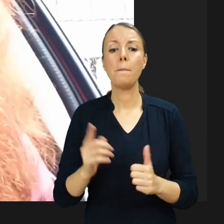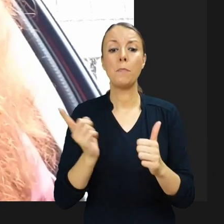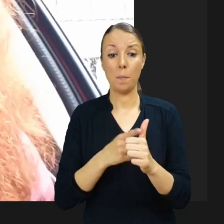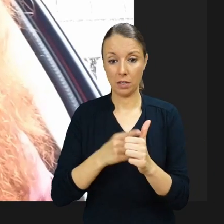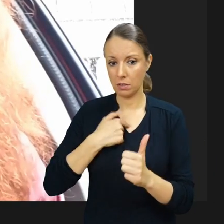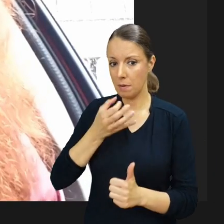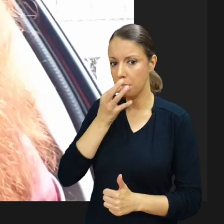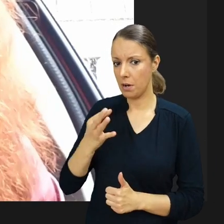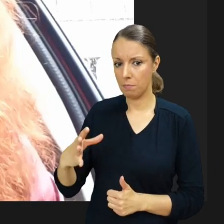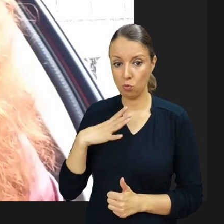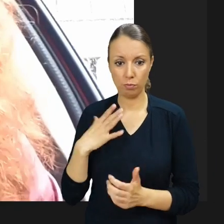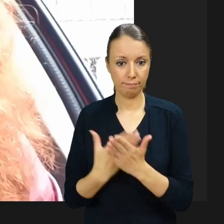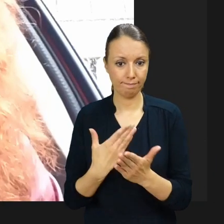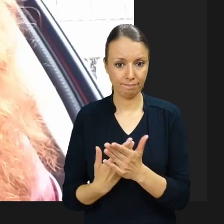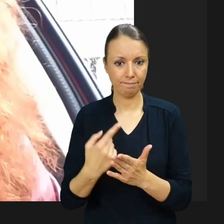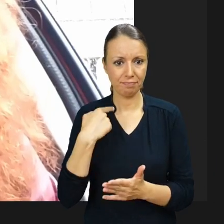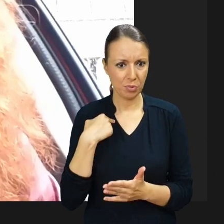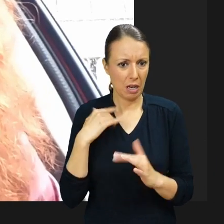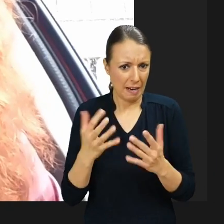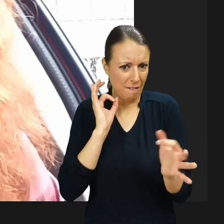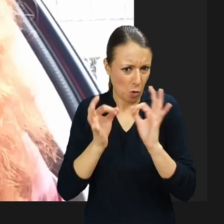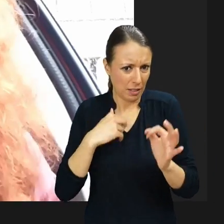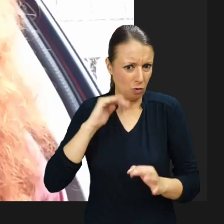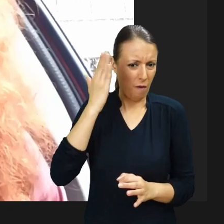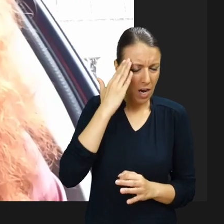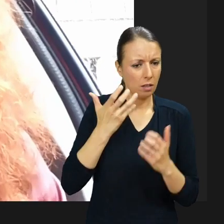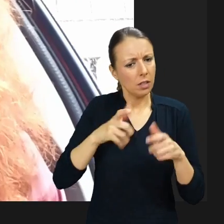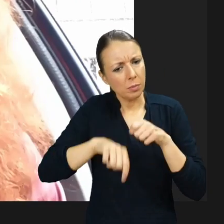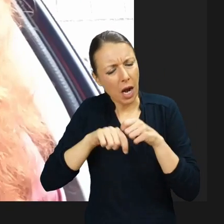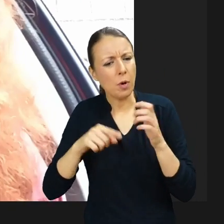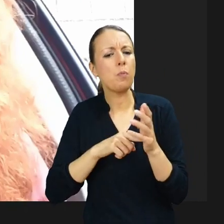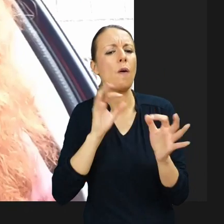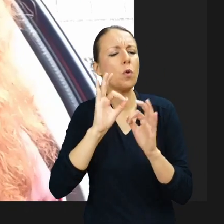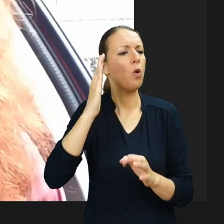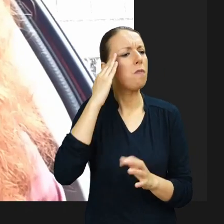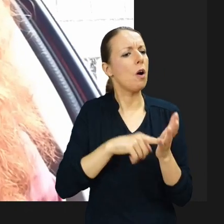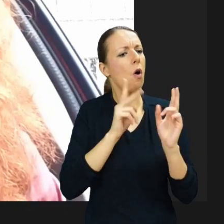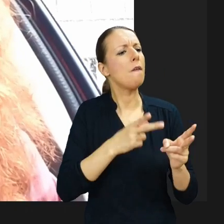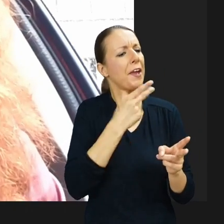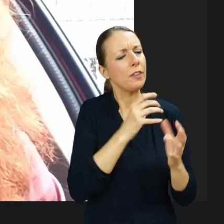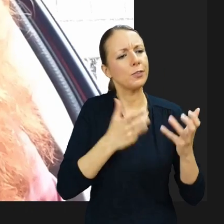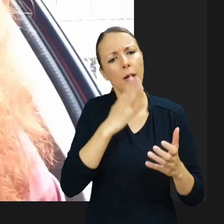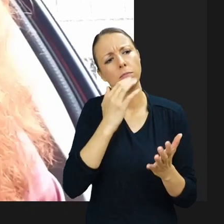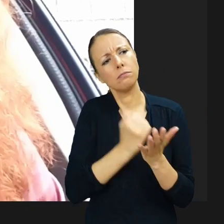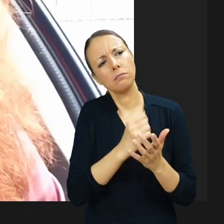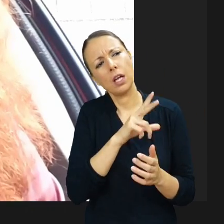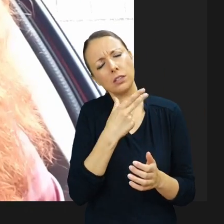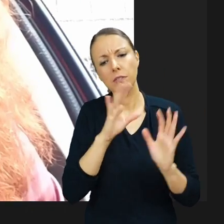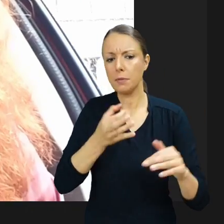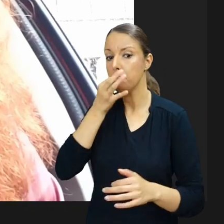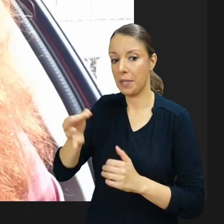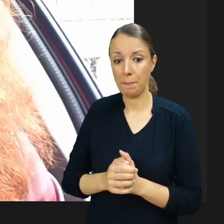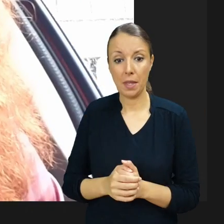ponieważ powiedziałam taką informację, chciałam ją potwierdzić, była nieoficjalna. Czy prawdą jest, że pan dubler